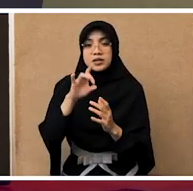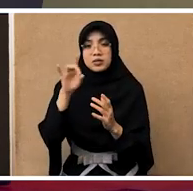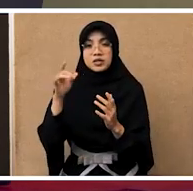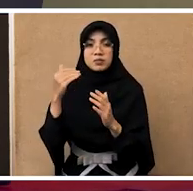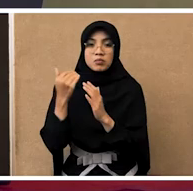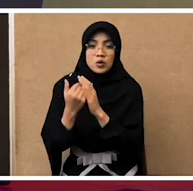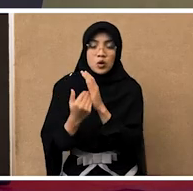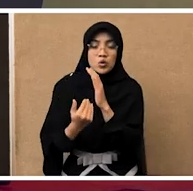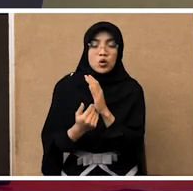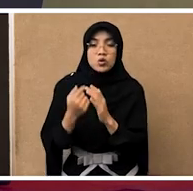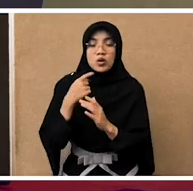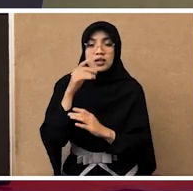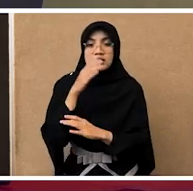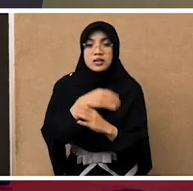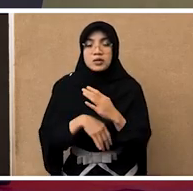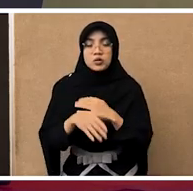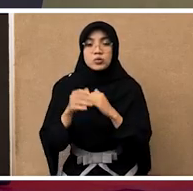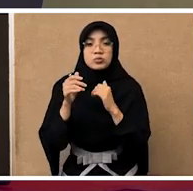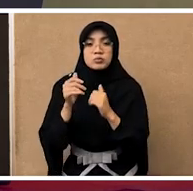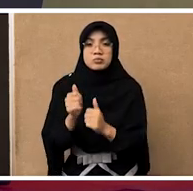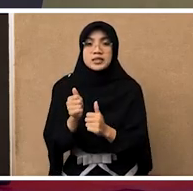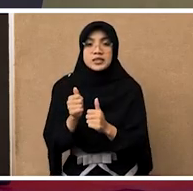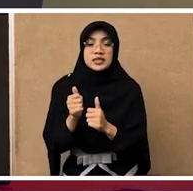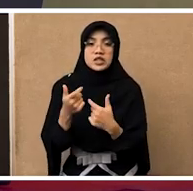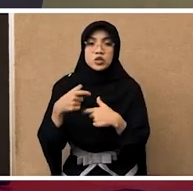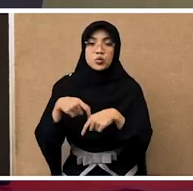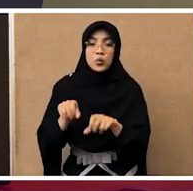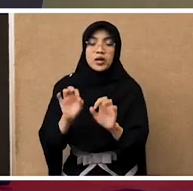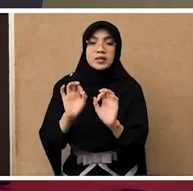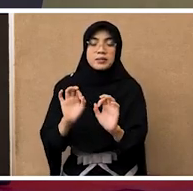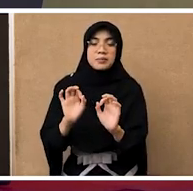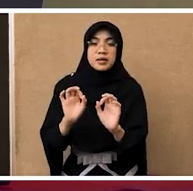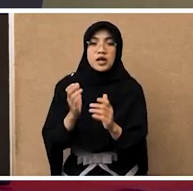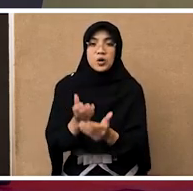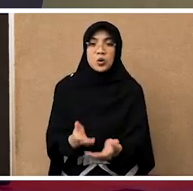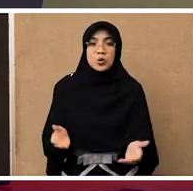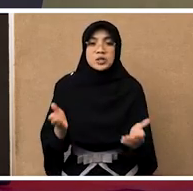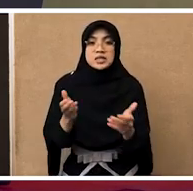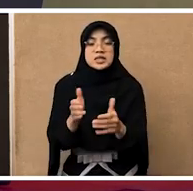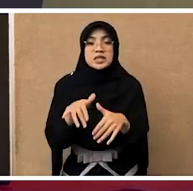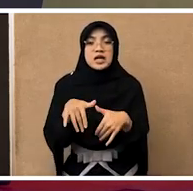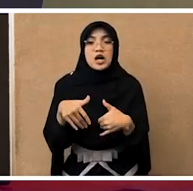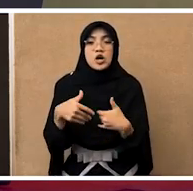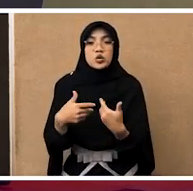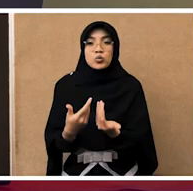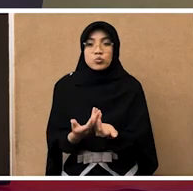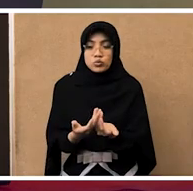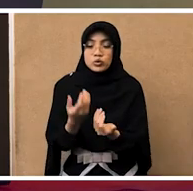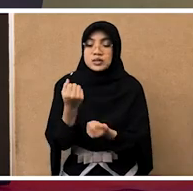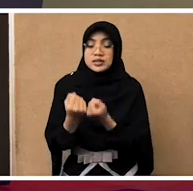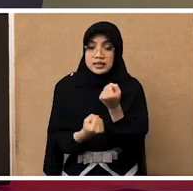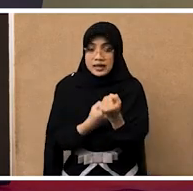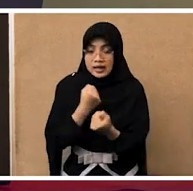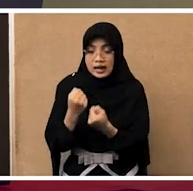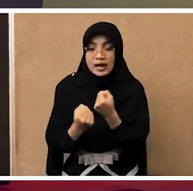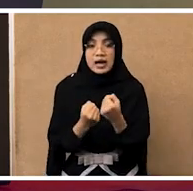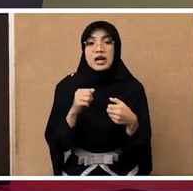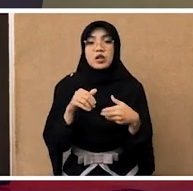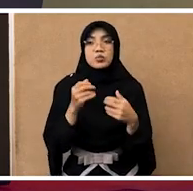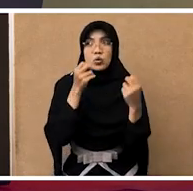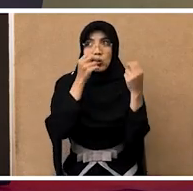ketentuan yang terkait dengan disabilitas bisa sesuai dengan kondisi ataupun dengan gerak apa